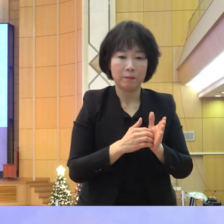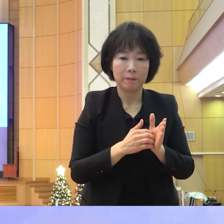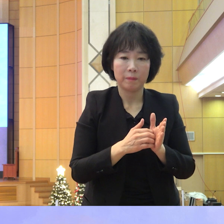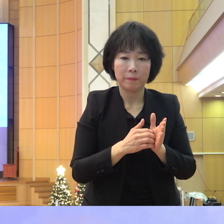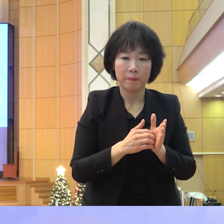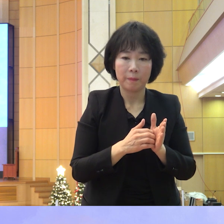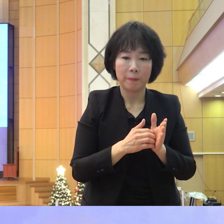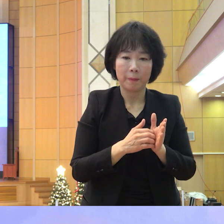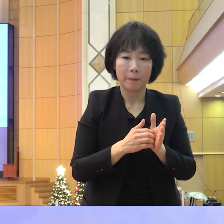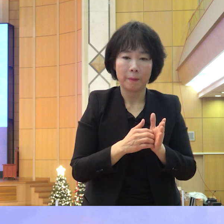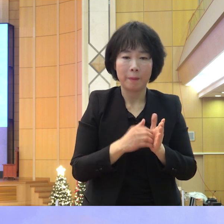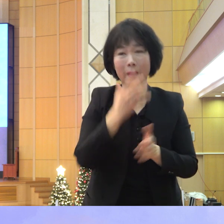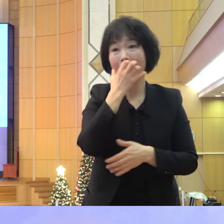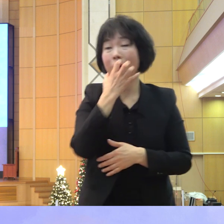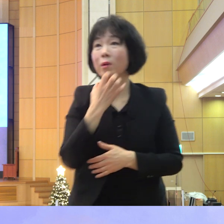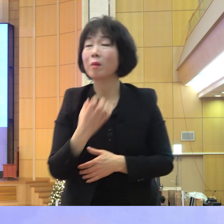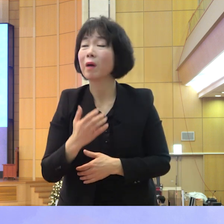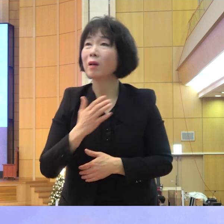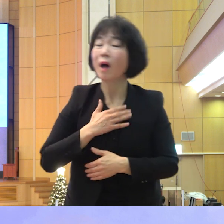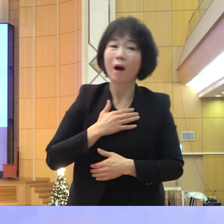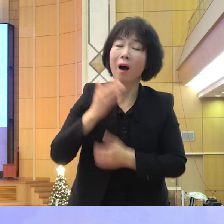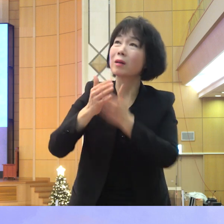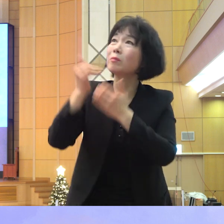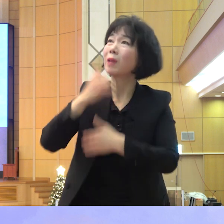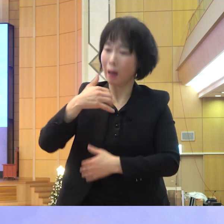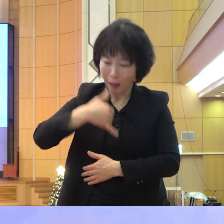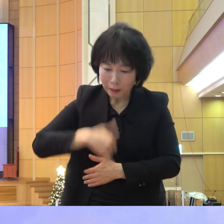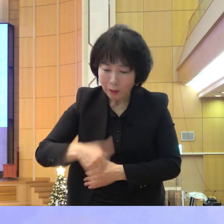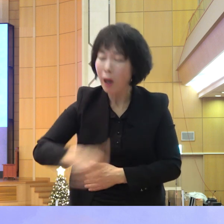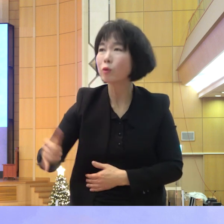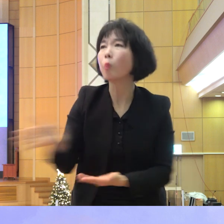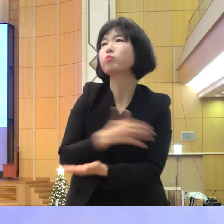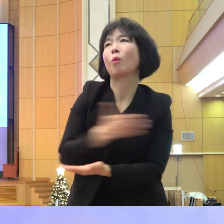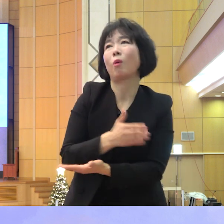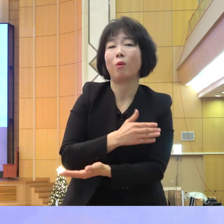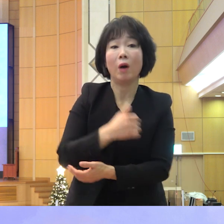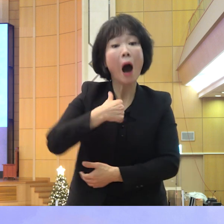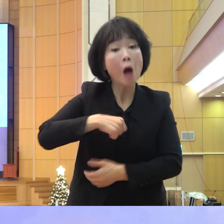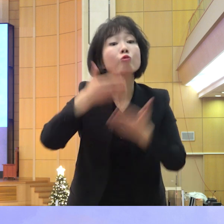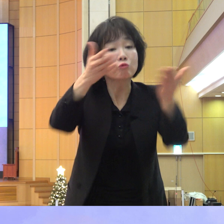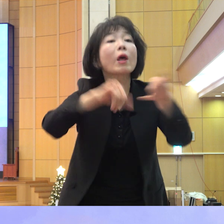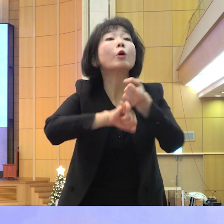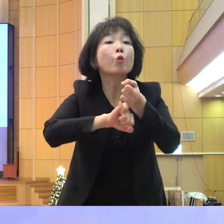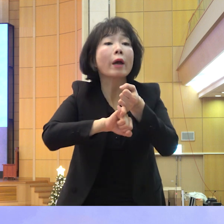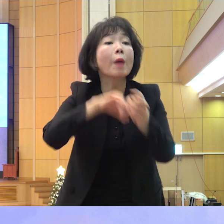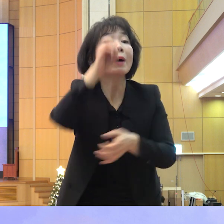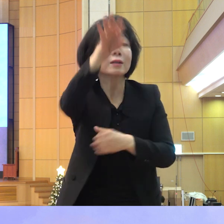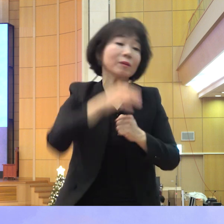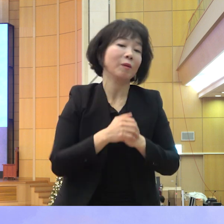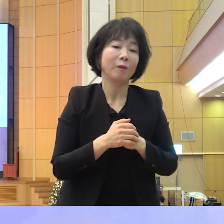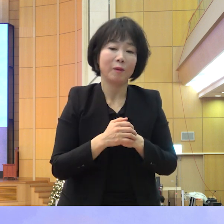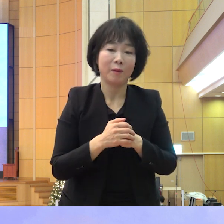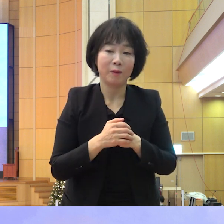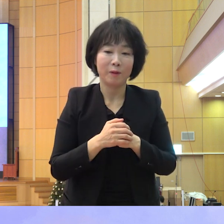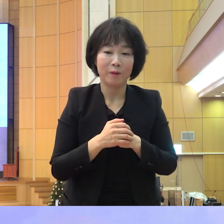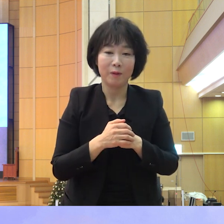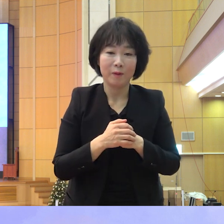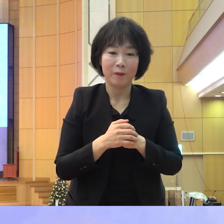하나님 저 무자합니다, 다시 말하면 아들이 없습니다. 그랬더니 하나님이 아들을 준다고 약속을 했고,